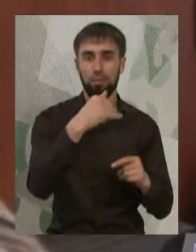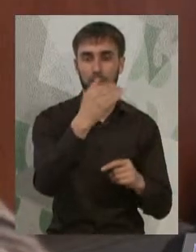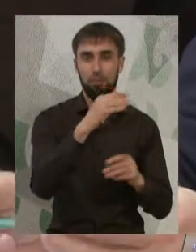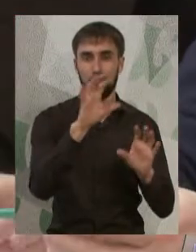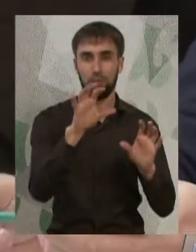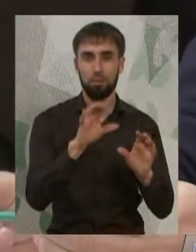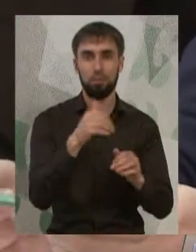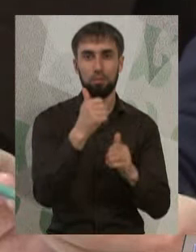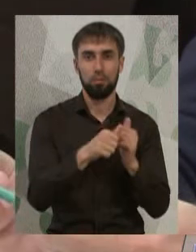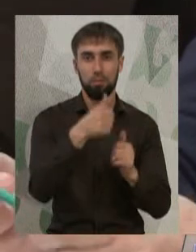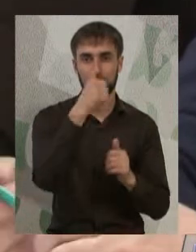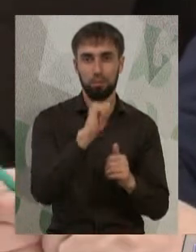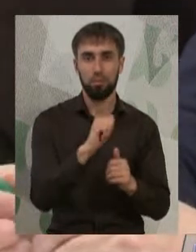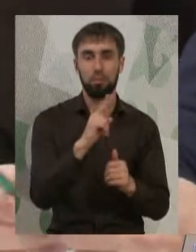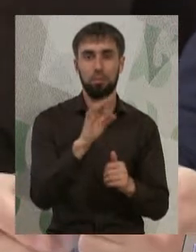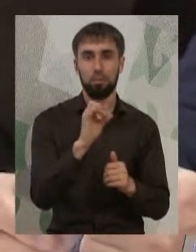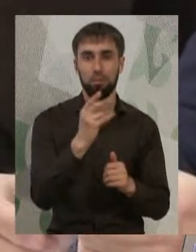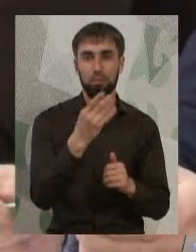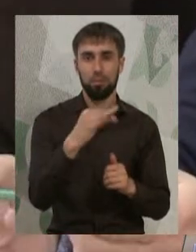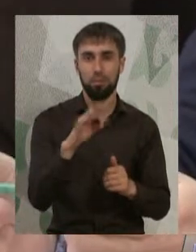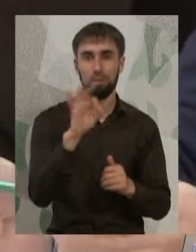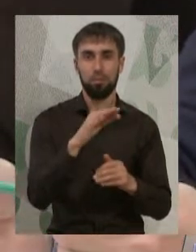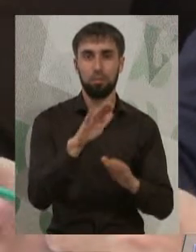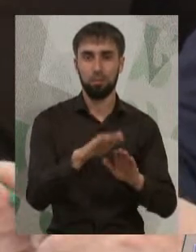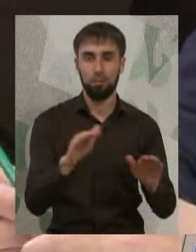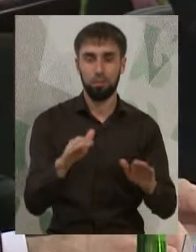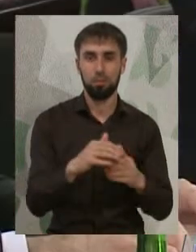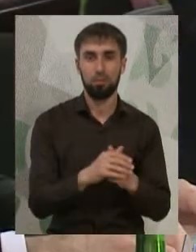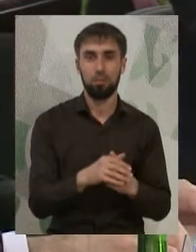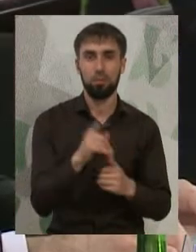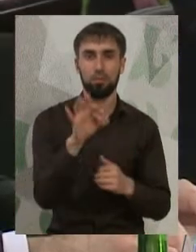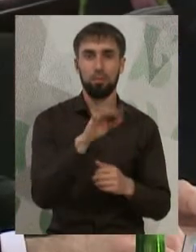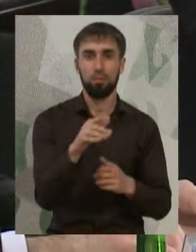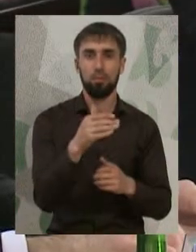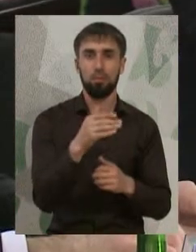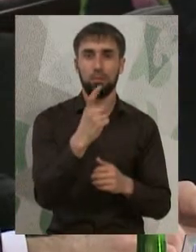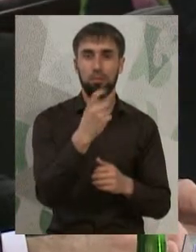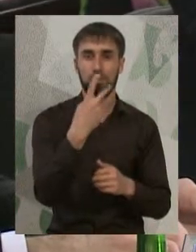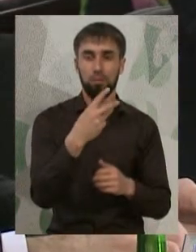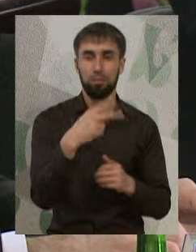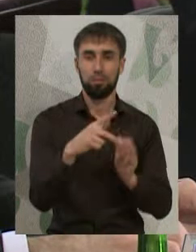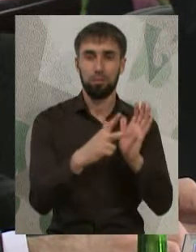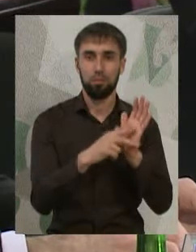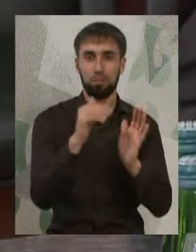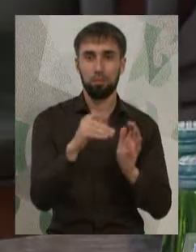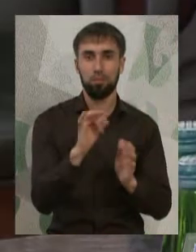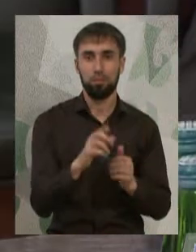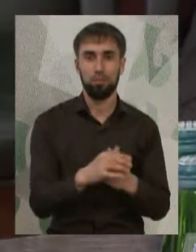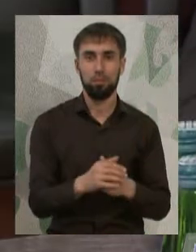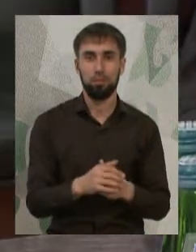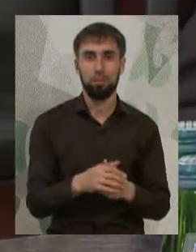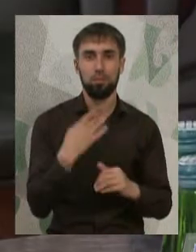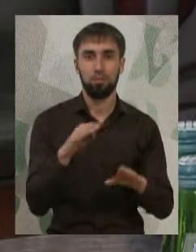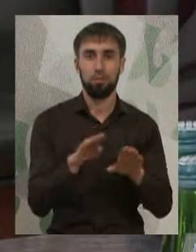реализована ежемесячная компенсация детям, имеющим поствакцинальное осложнение в размере 128 тысяч рублей. Также